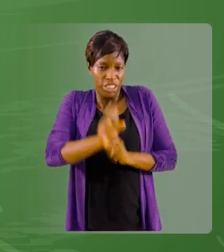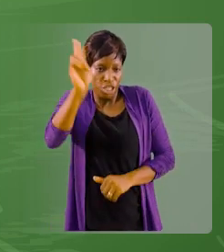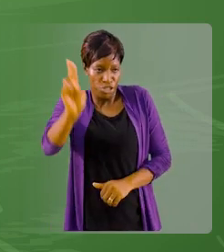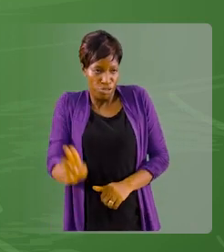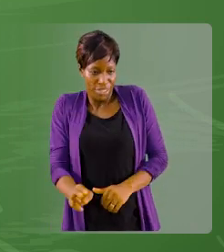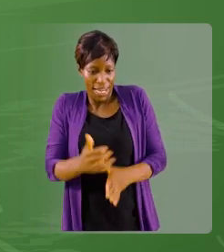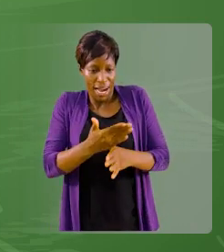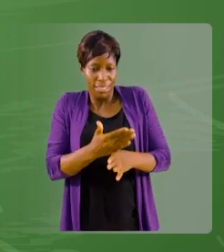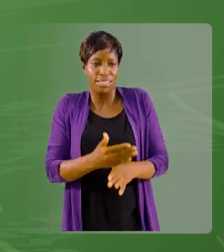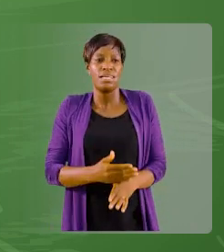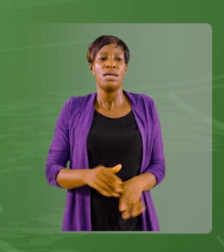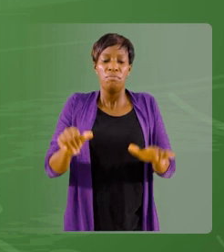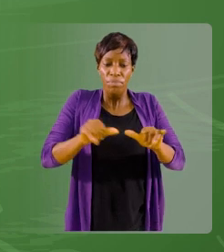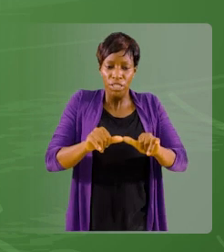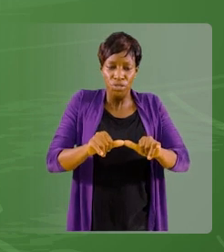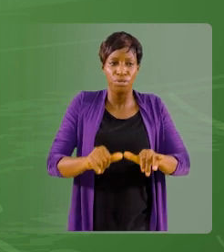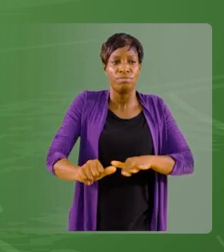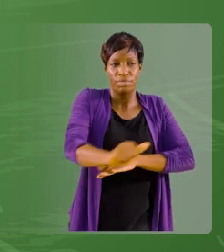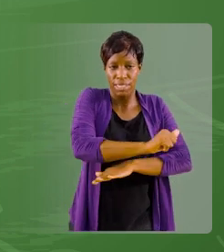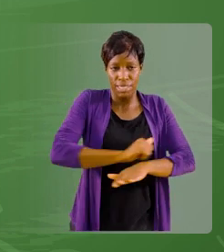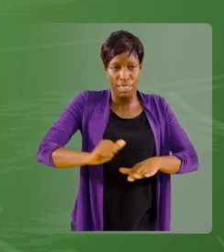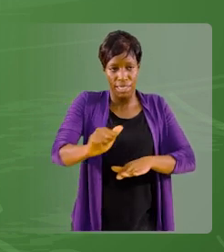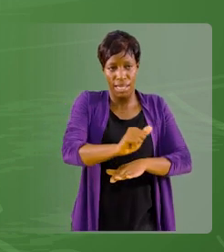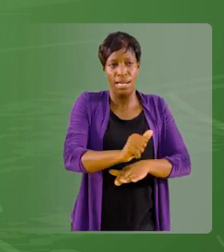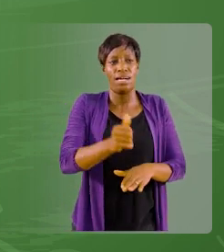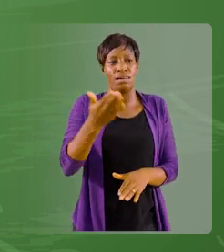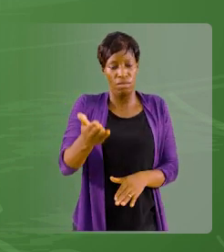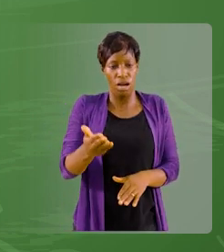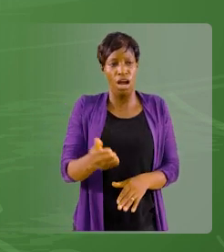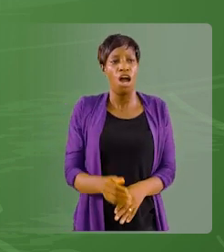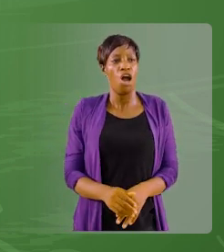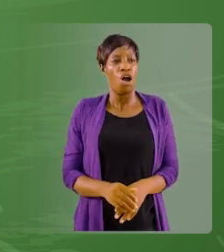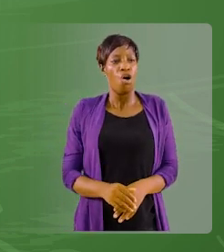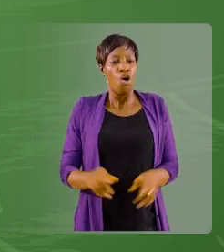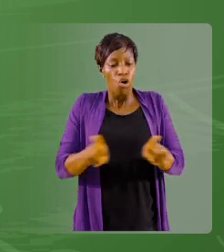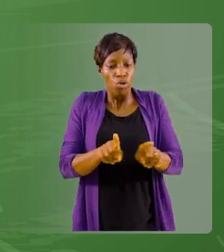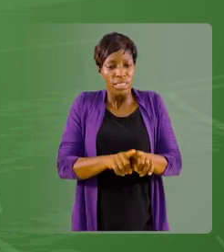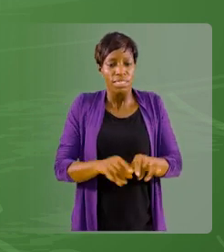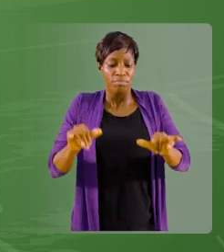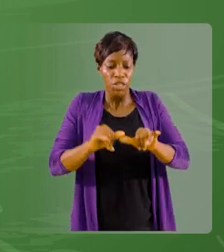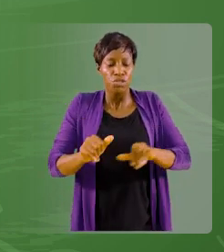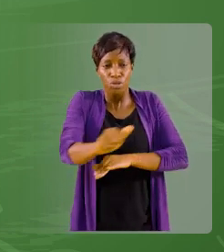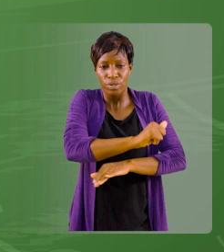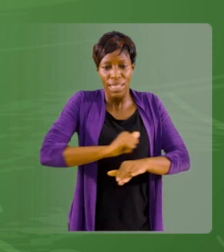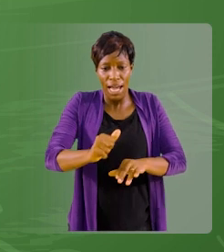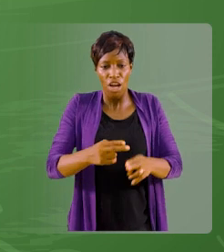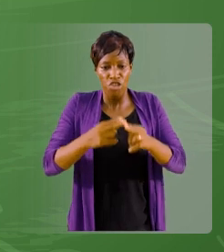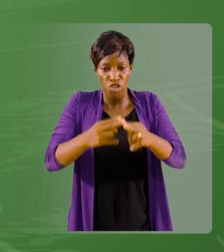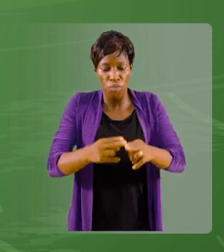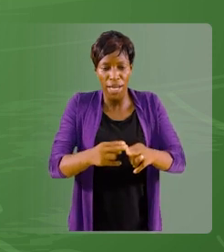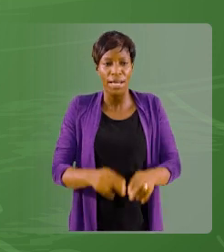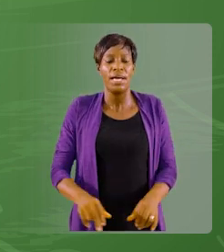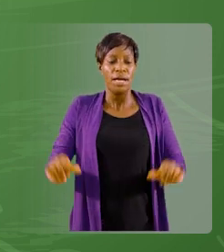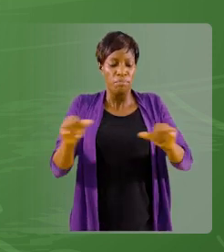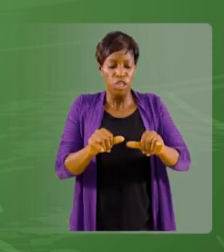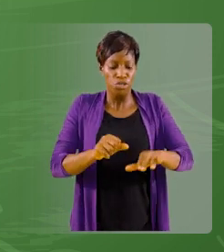d'air. On appelle aussi les mesures d'air les mesures de surface. Bien, pour faire les changements d'unité entre les